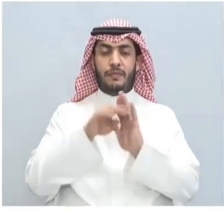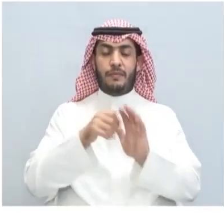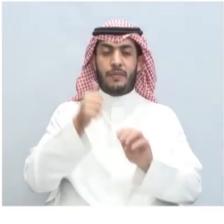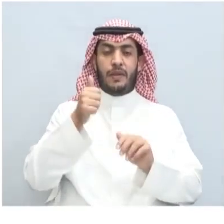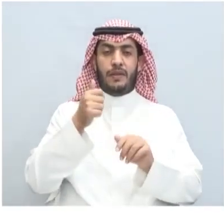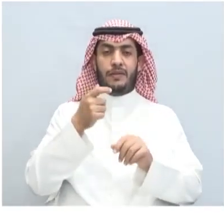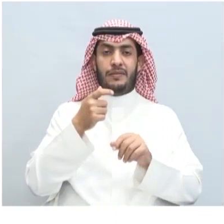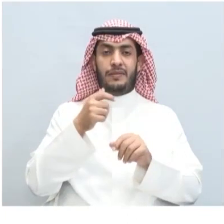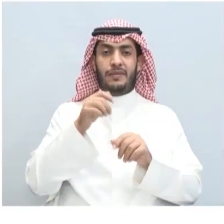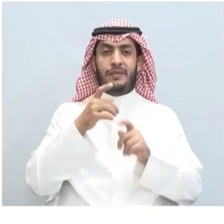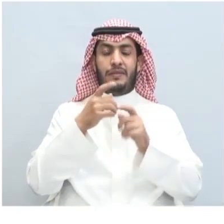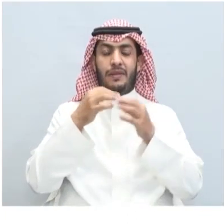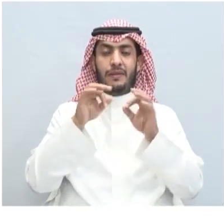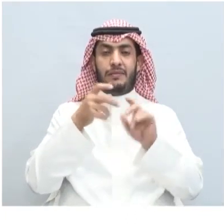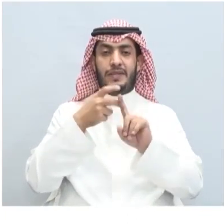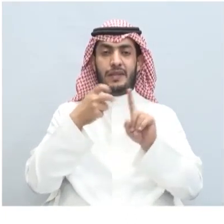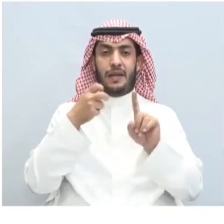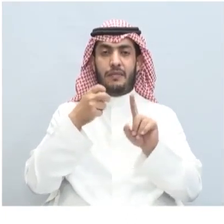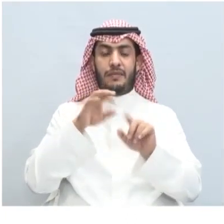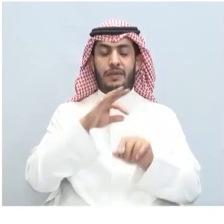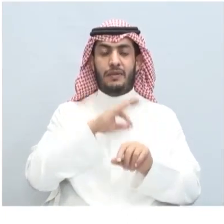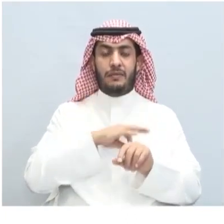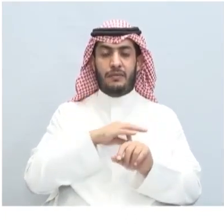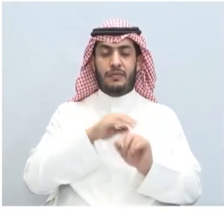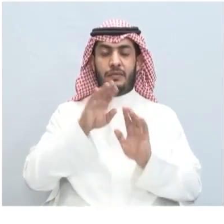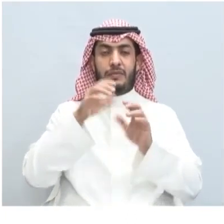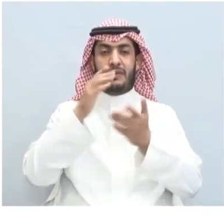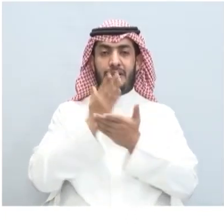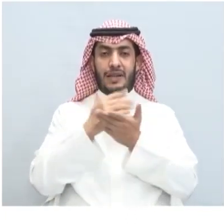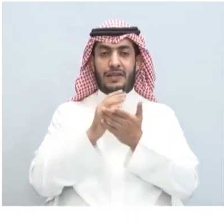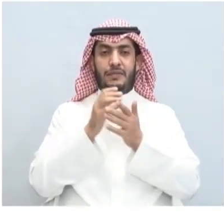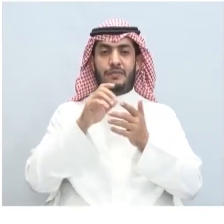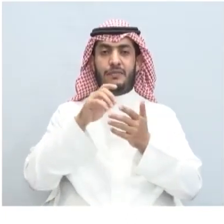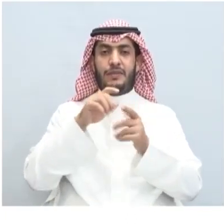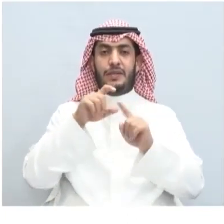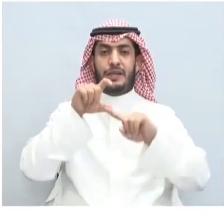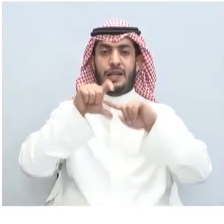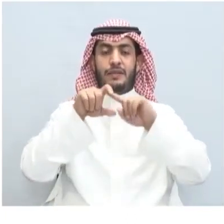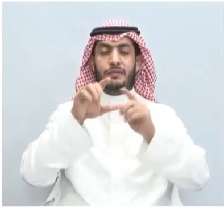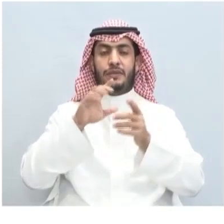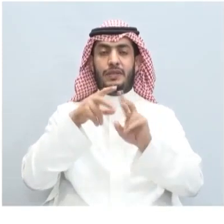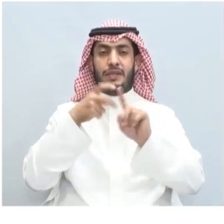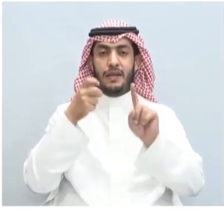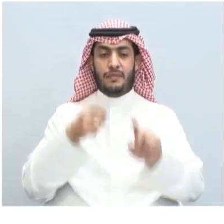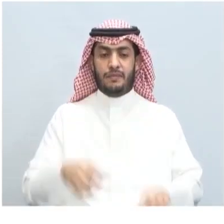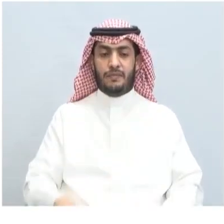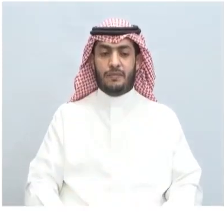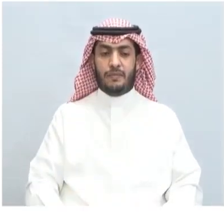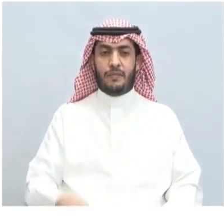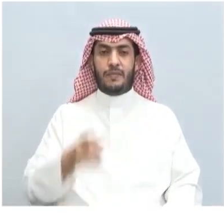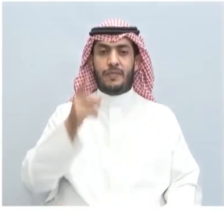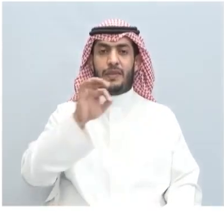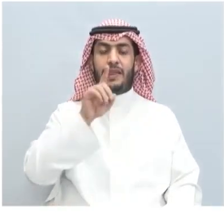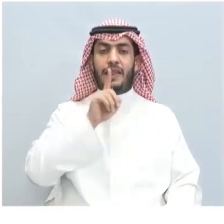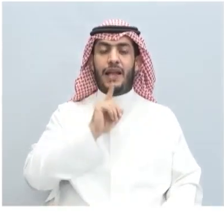انه يتمثل في العائد على السهم في الربح مقسوم على سعر السهم الحالي ذكرنا ما يسمى